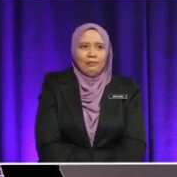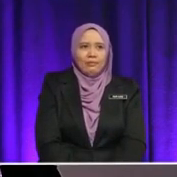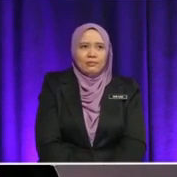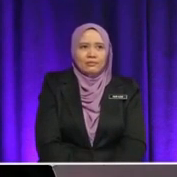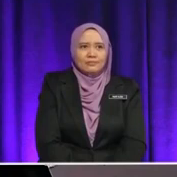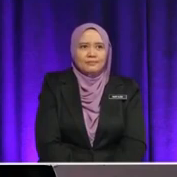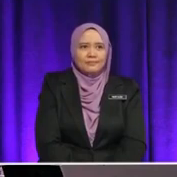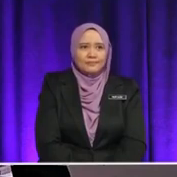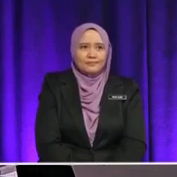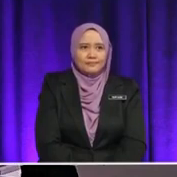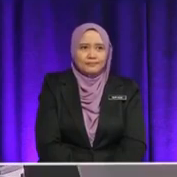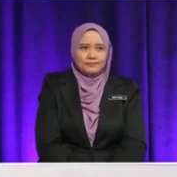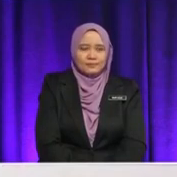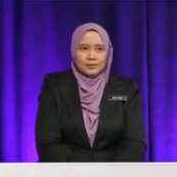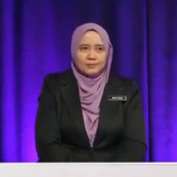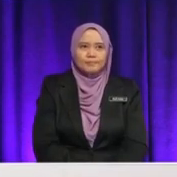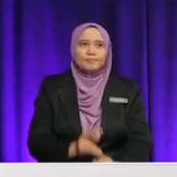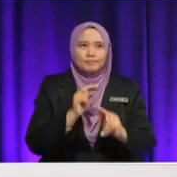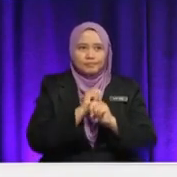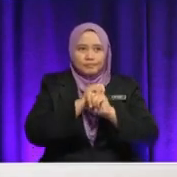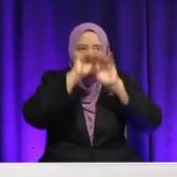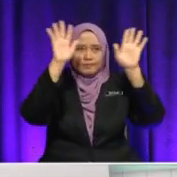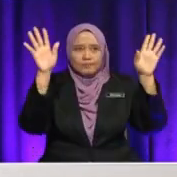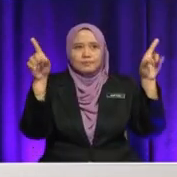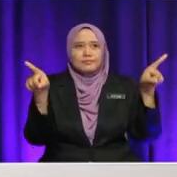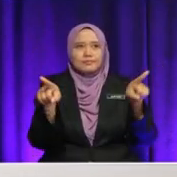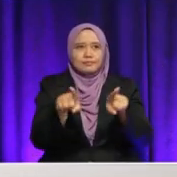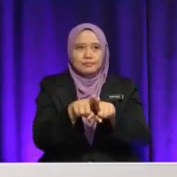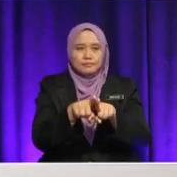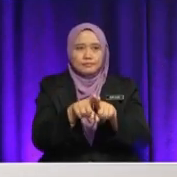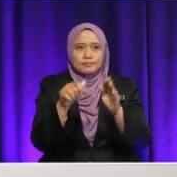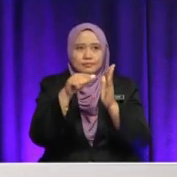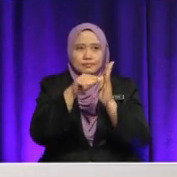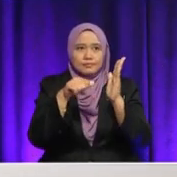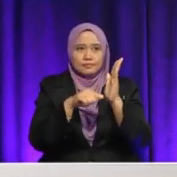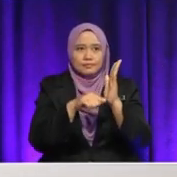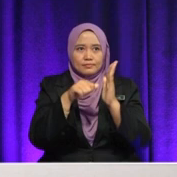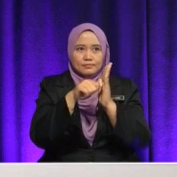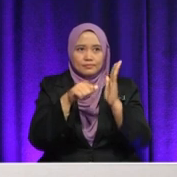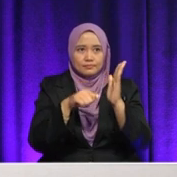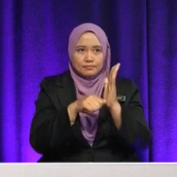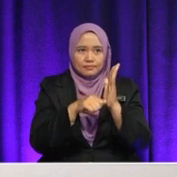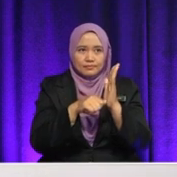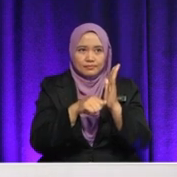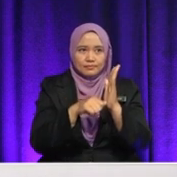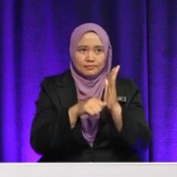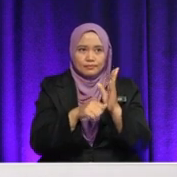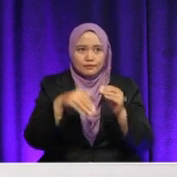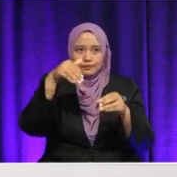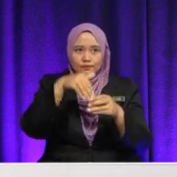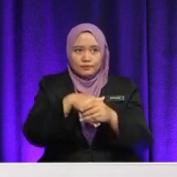Arai sayur Aceh Nyatakan persamaan syarat antara penghuni dengan calon unge kali murid-murid dengan kalian